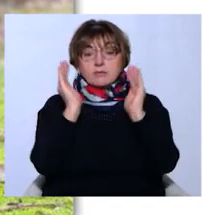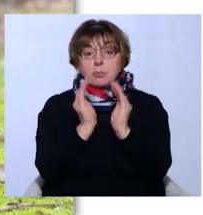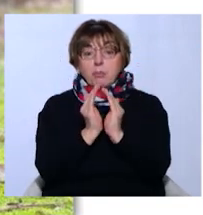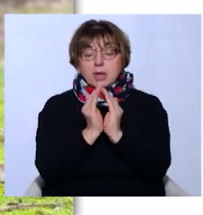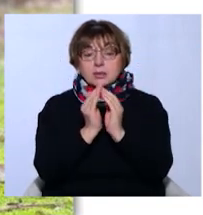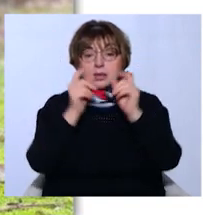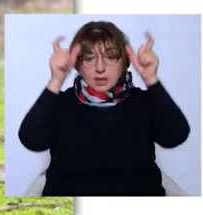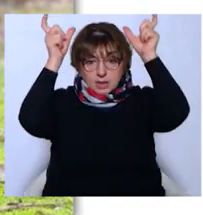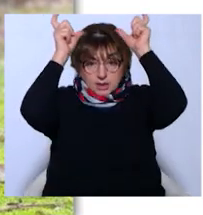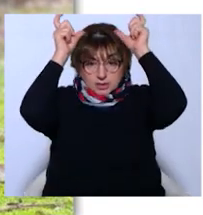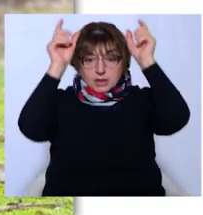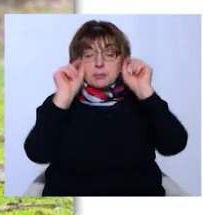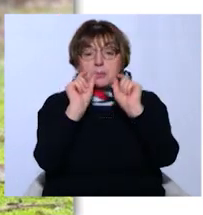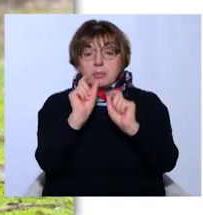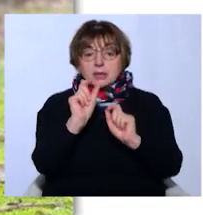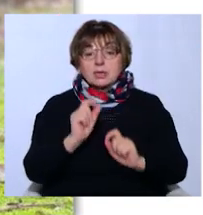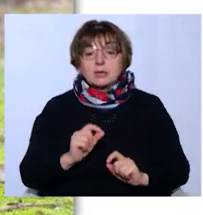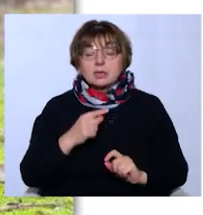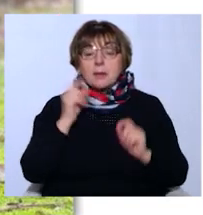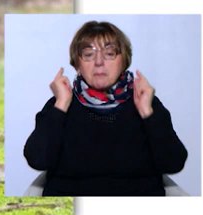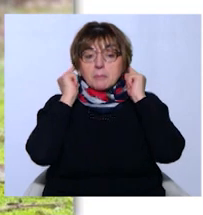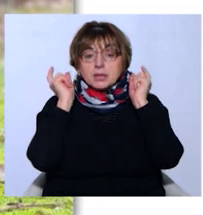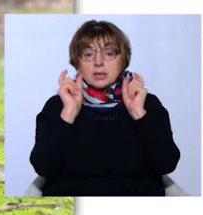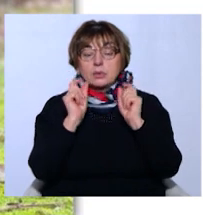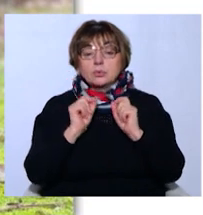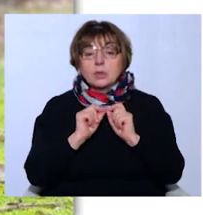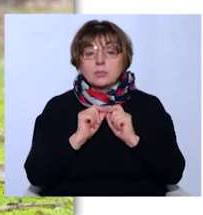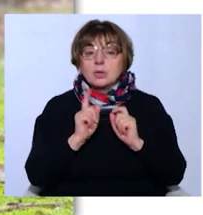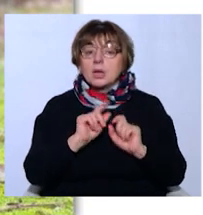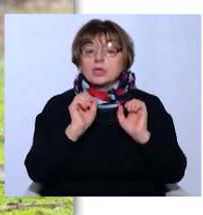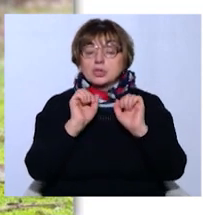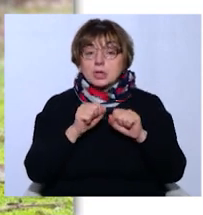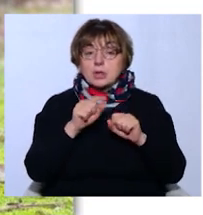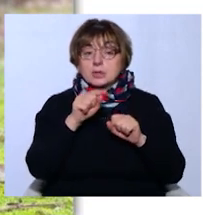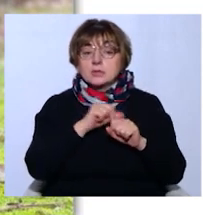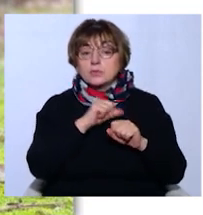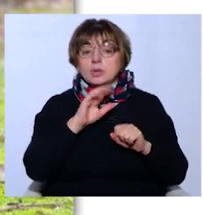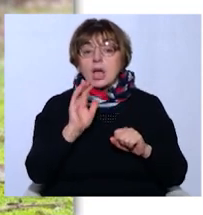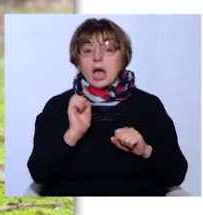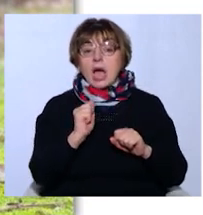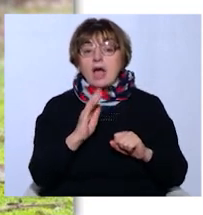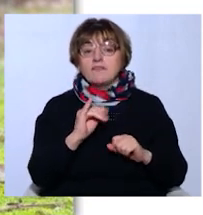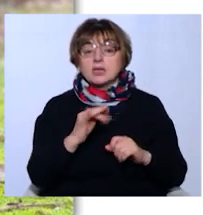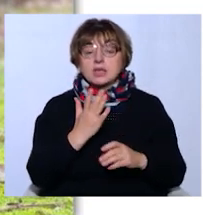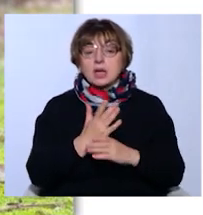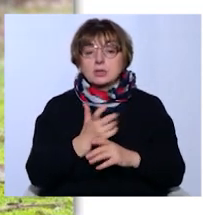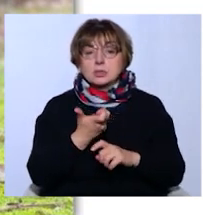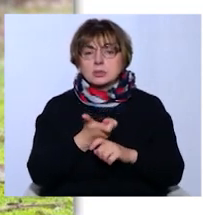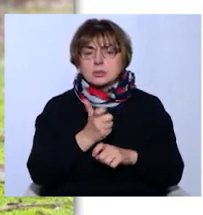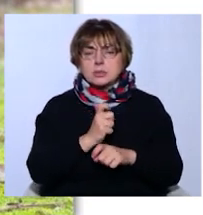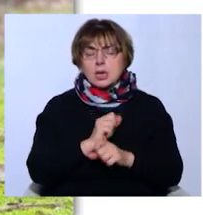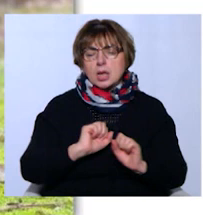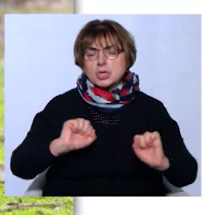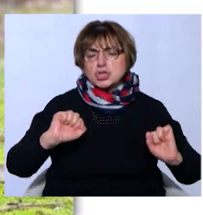და წვრილი ესეთი პატარა ყურები. რაც შეეხება ავაზას, ავაზა გახლავთ დედამიწაზე